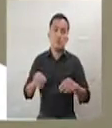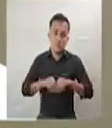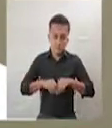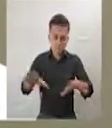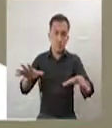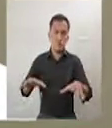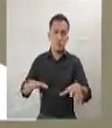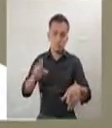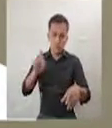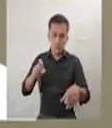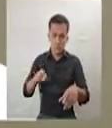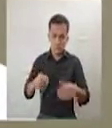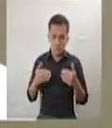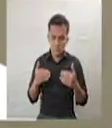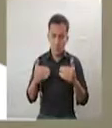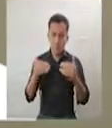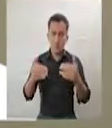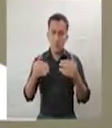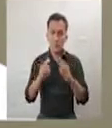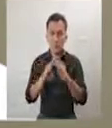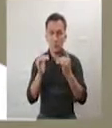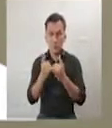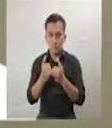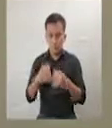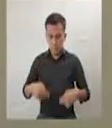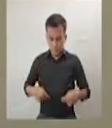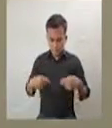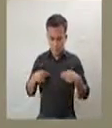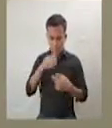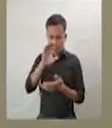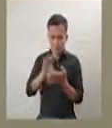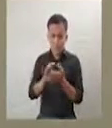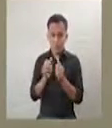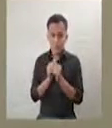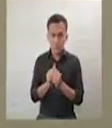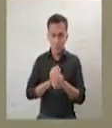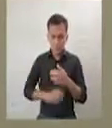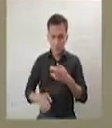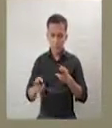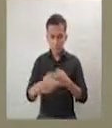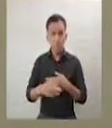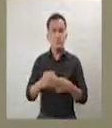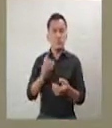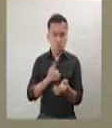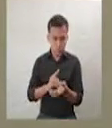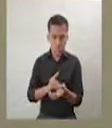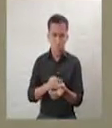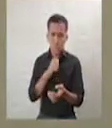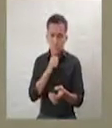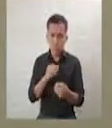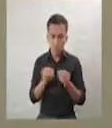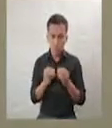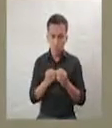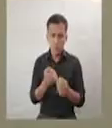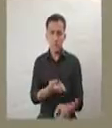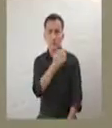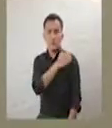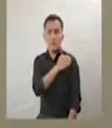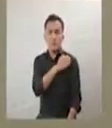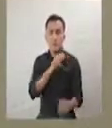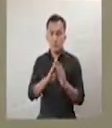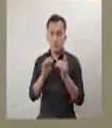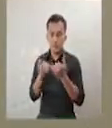may kasamang birthing room at doktor, at yung higit na pag-empower ng ating mga barangay health workers upang tugunan ang kakulangan